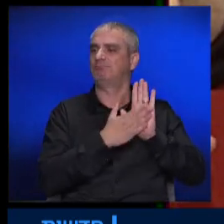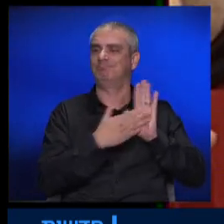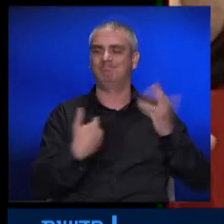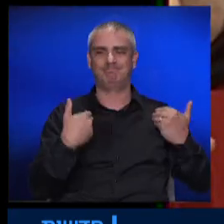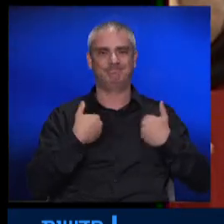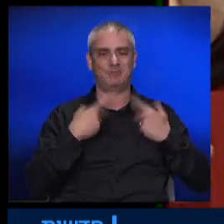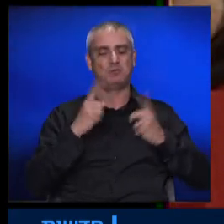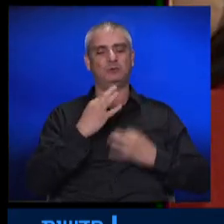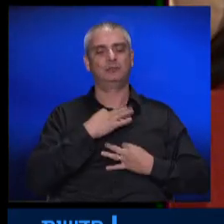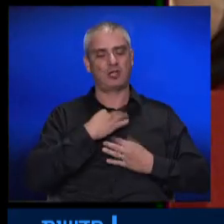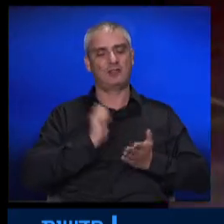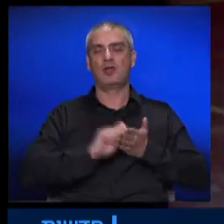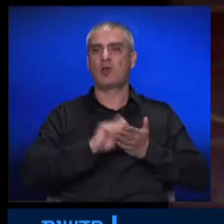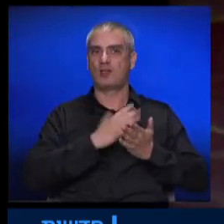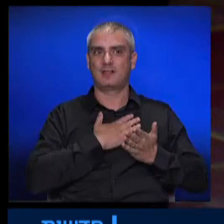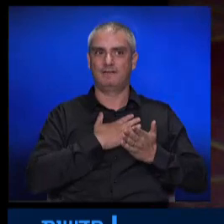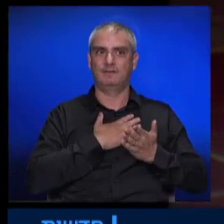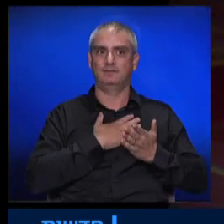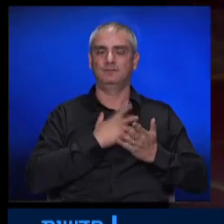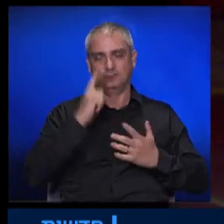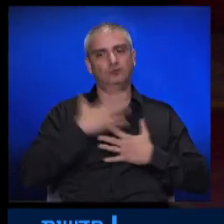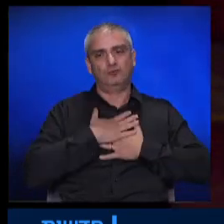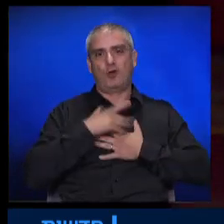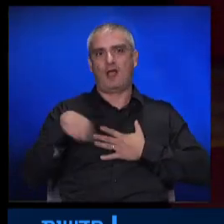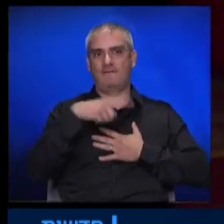כותב, שאוהבים אותה.